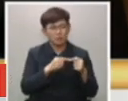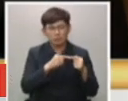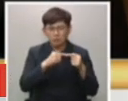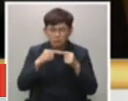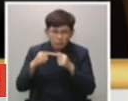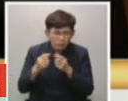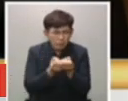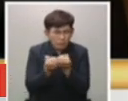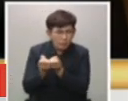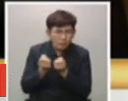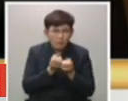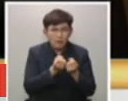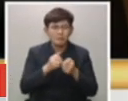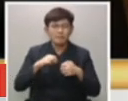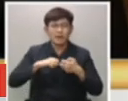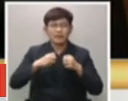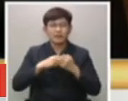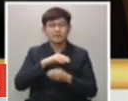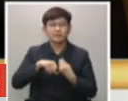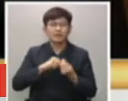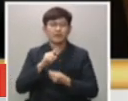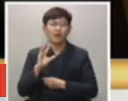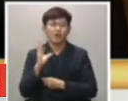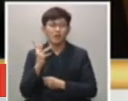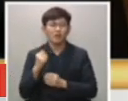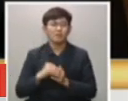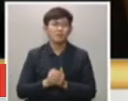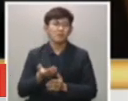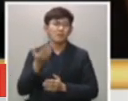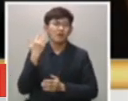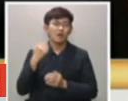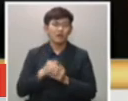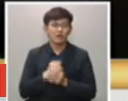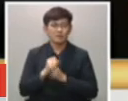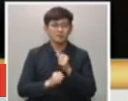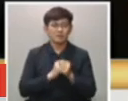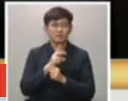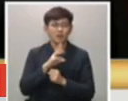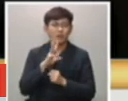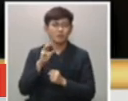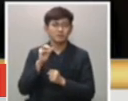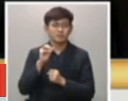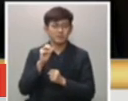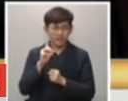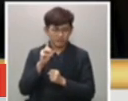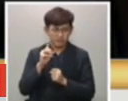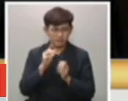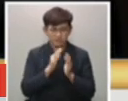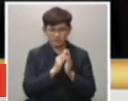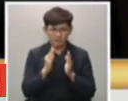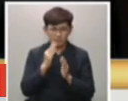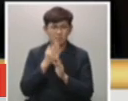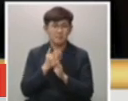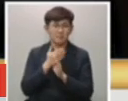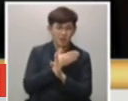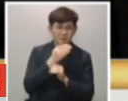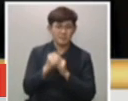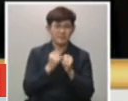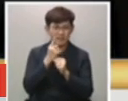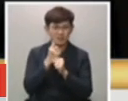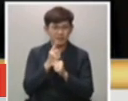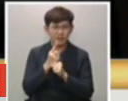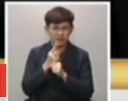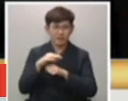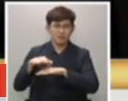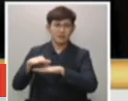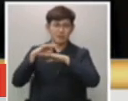ชะลอตัวเศรษฐกิจโลกนะครับเริ่มตั้งแต่ประมาณกลางปี2061ถึง1ปีก่อนหน้าที่รัฐบาลจะเข้าตำแหน่งก็กลายเป็นแร